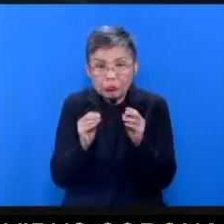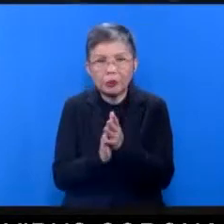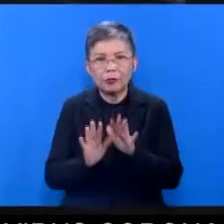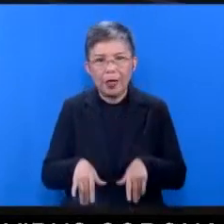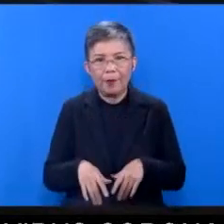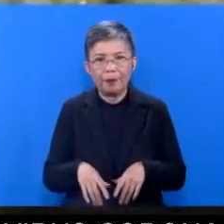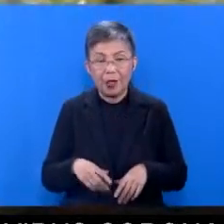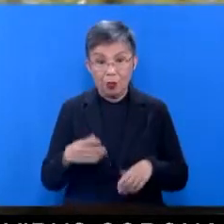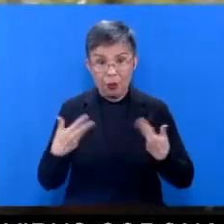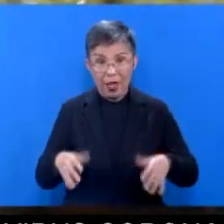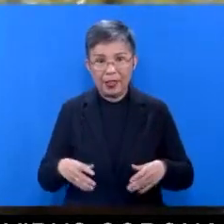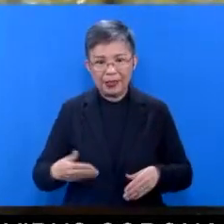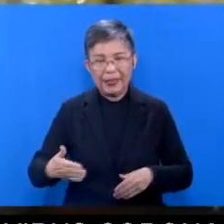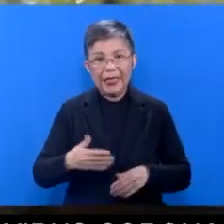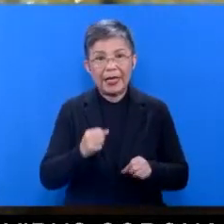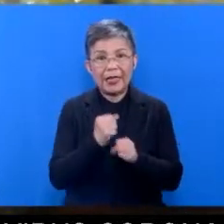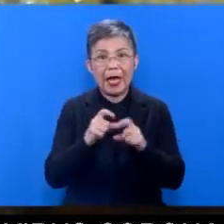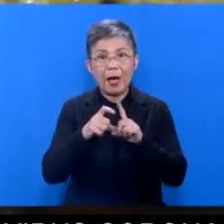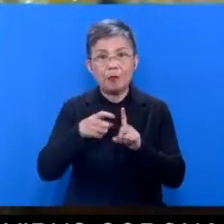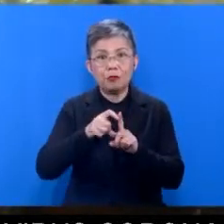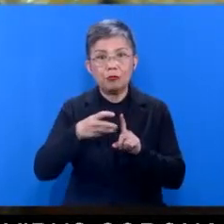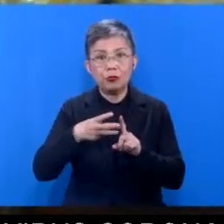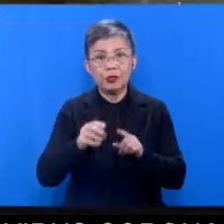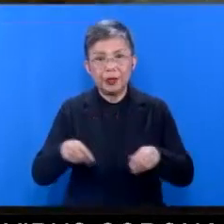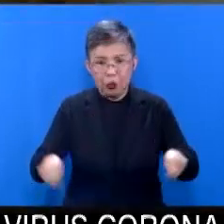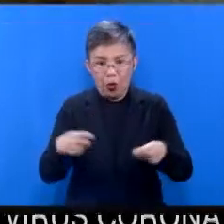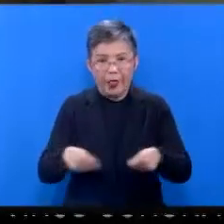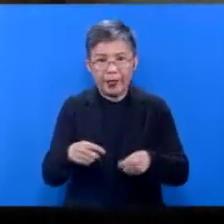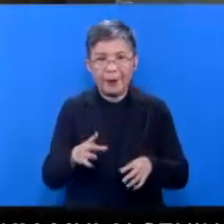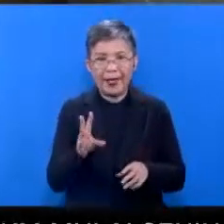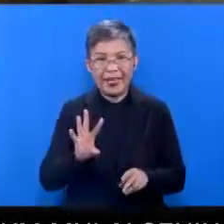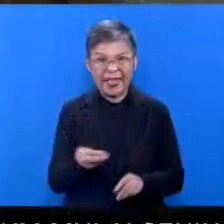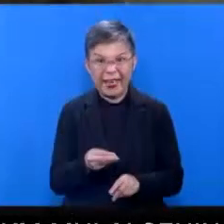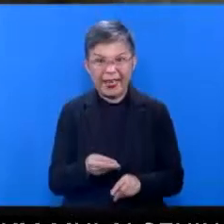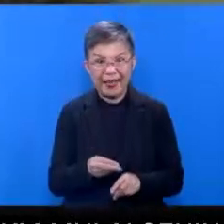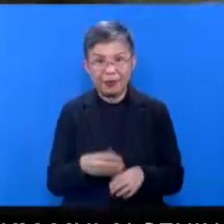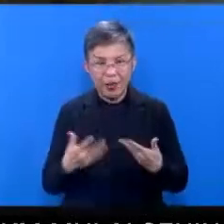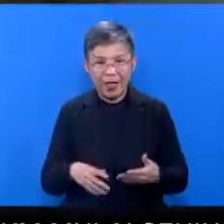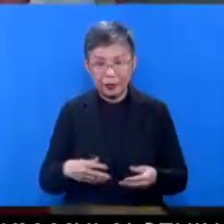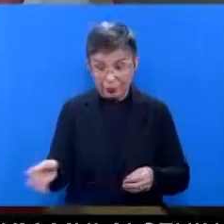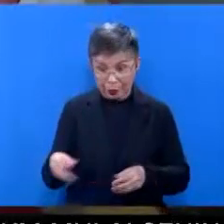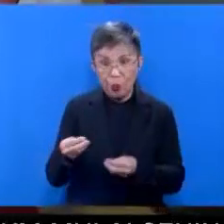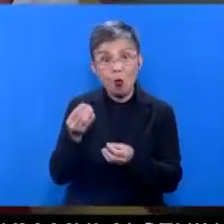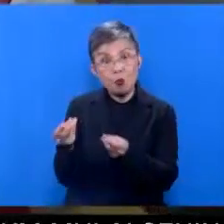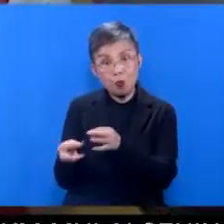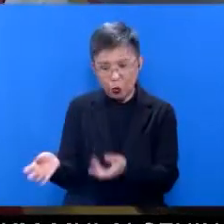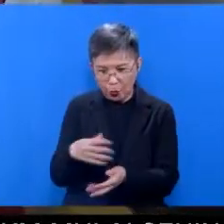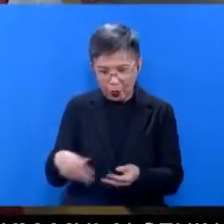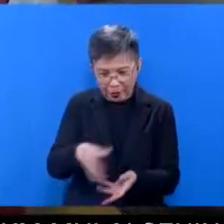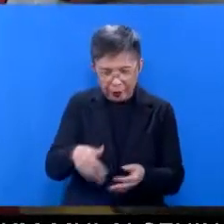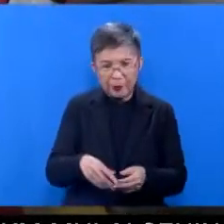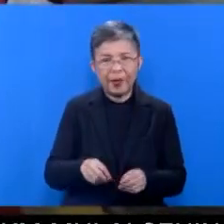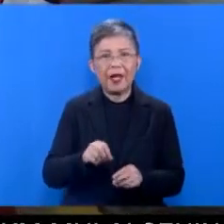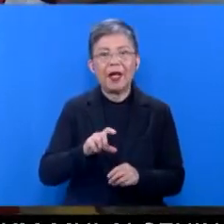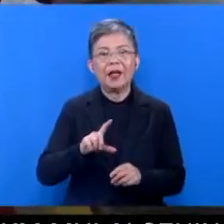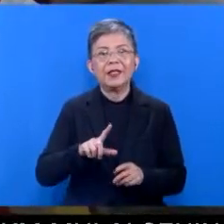Saatnya menggoreng ikan gabus sampai kering. Setelah itu, tumis bumbu yang sudah dihaluskan bersama serai,